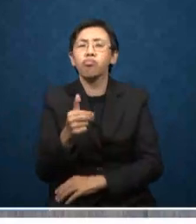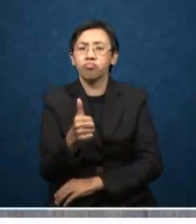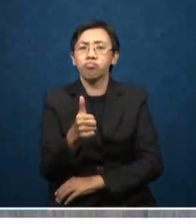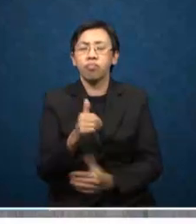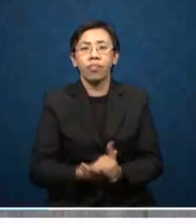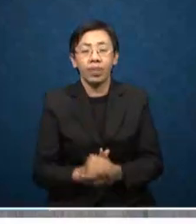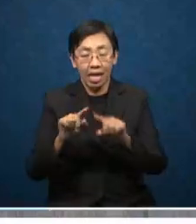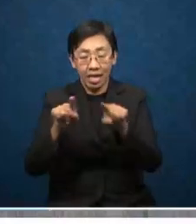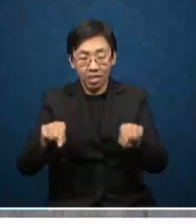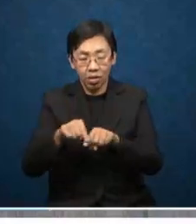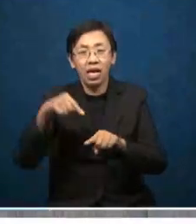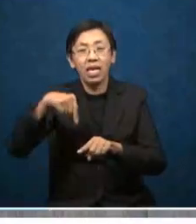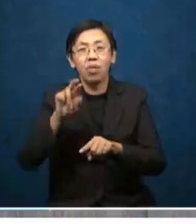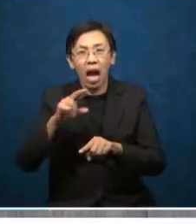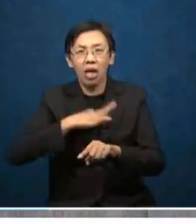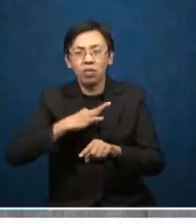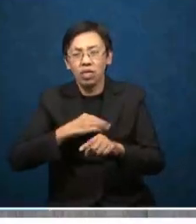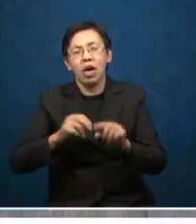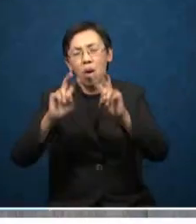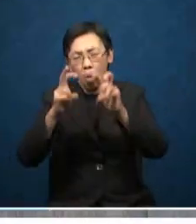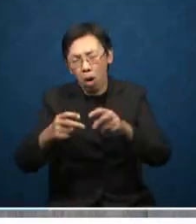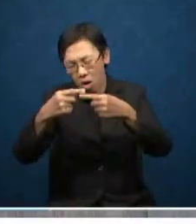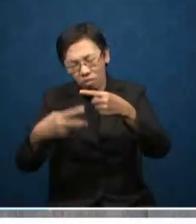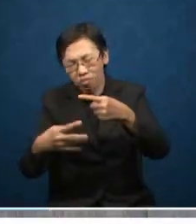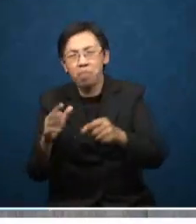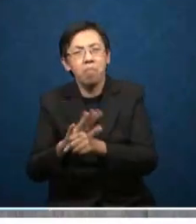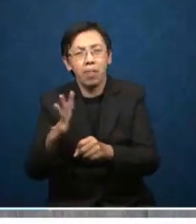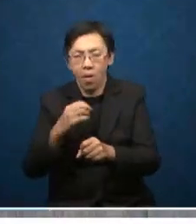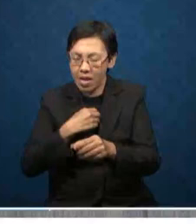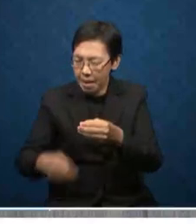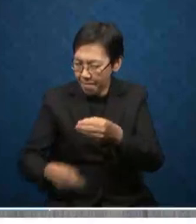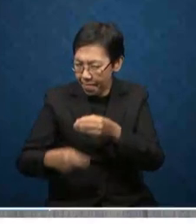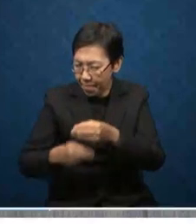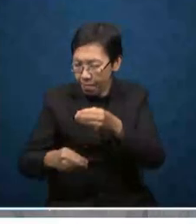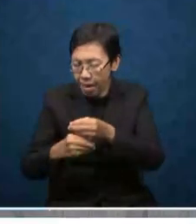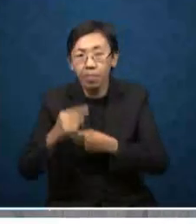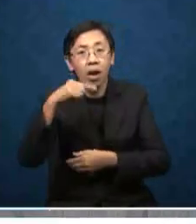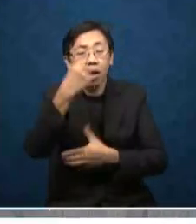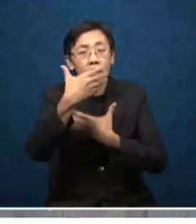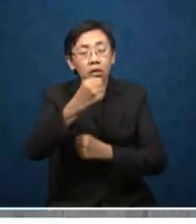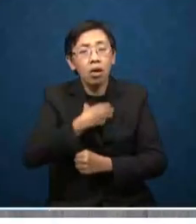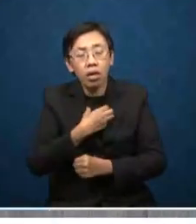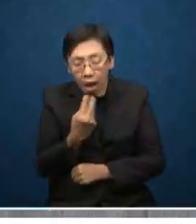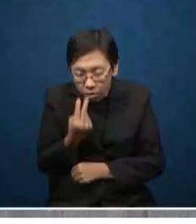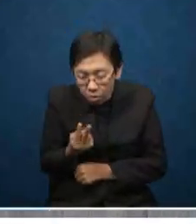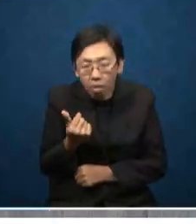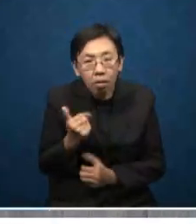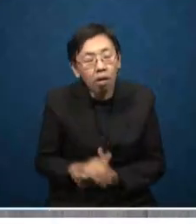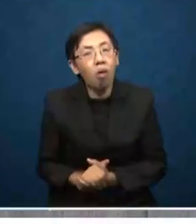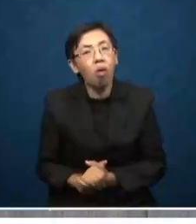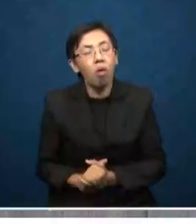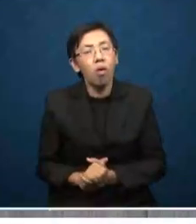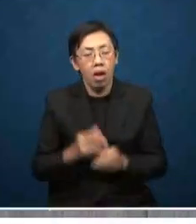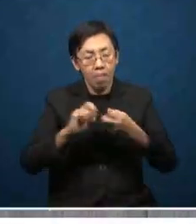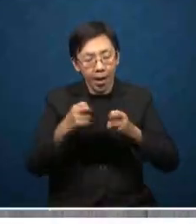QR Codeที่ท่านทำมาเนี่ยมันยังน้อยเรื่องเกินไปคงจะทำเพิ่มขึ้นอีกเพื่อให้ผู้สนใจเขาจะได้ไปดูสิ่งที่ตรงกับ